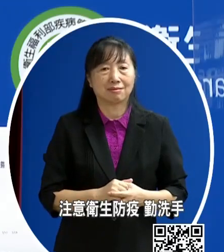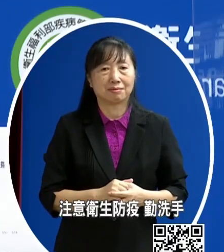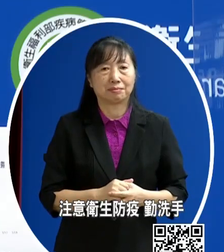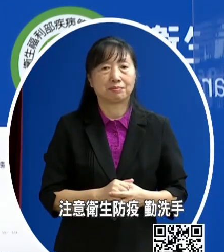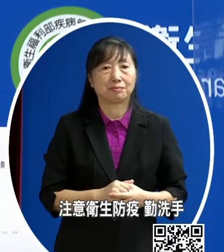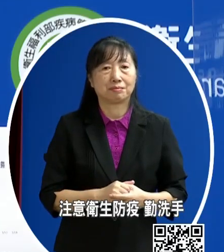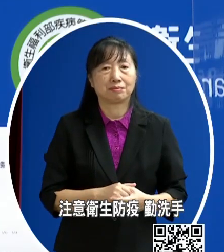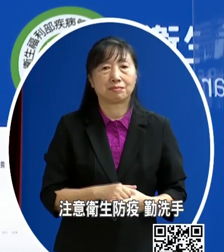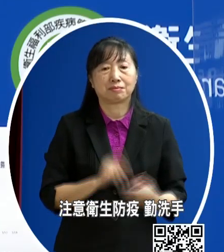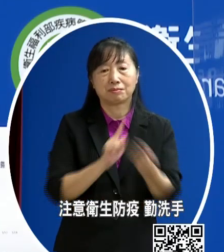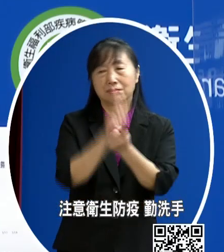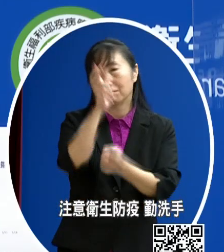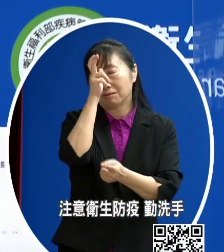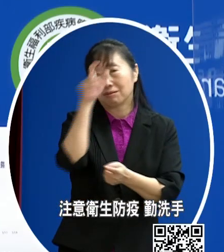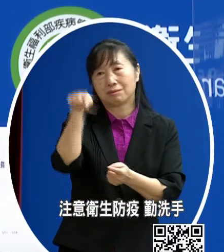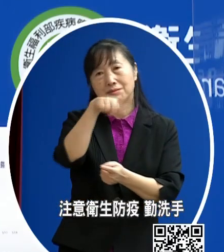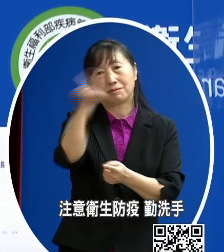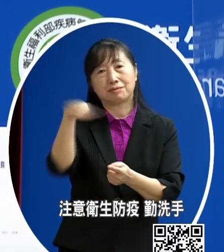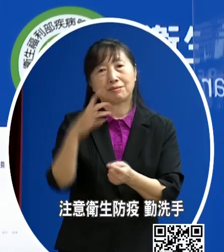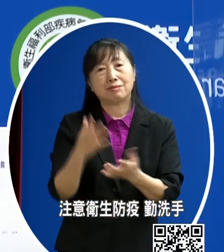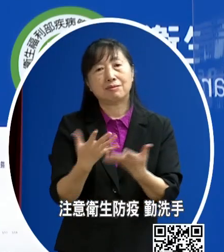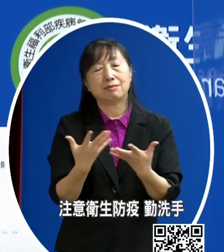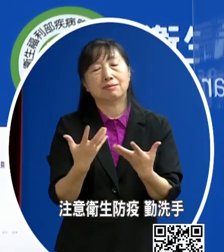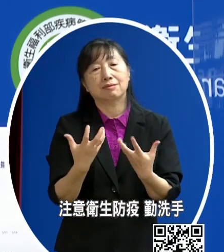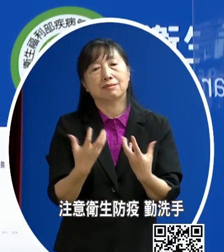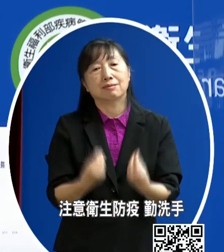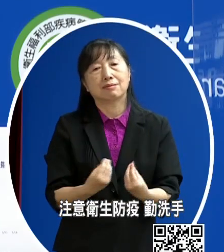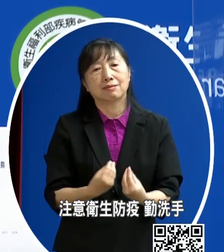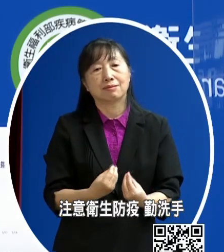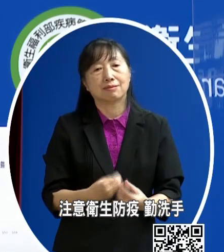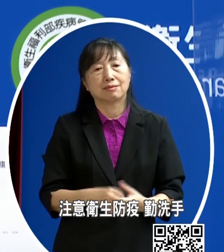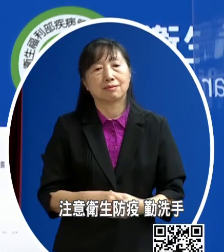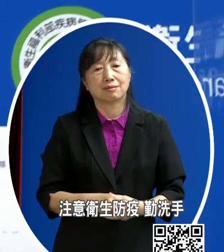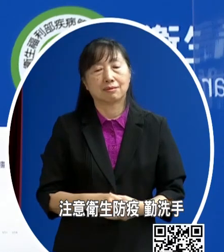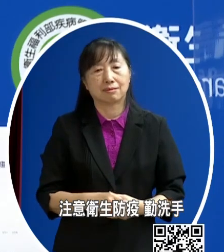那尤其是那种警察同仁又染疫，